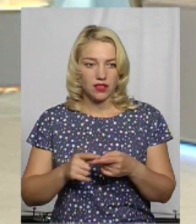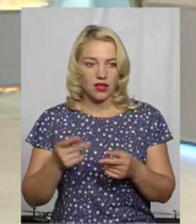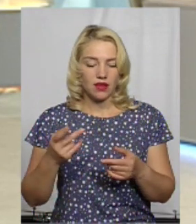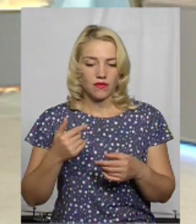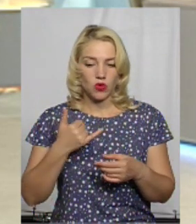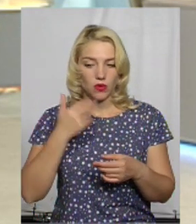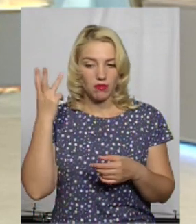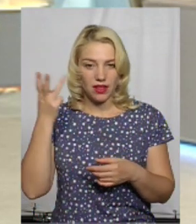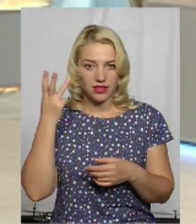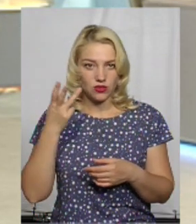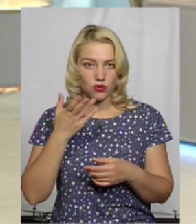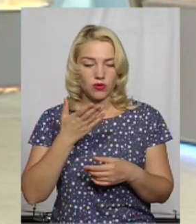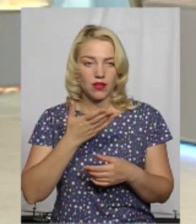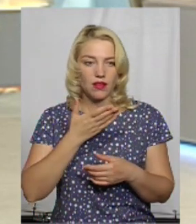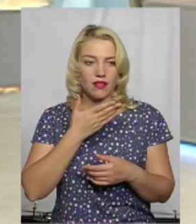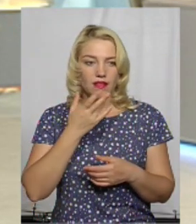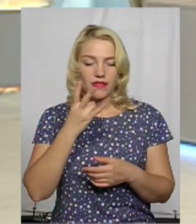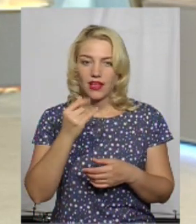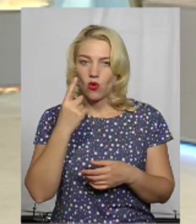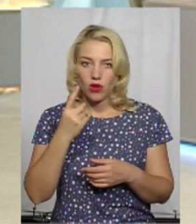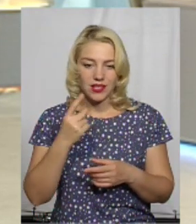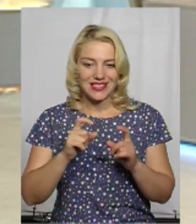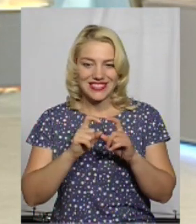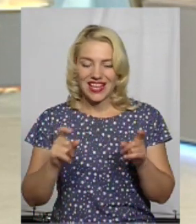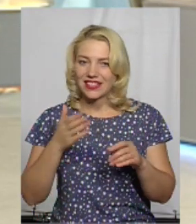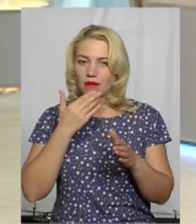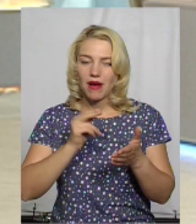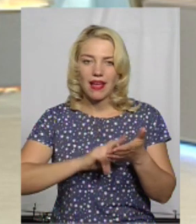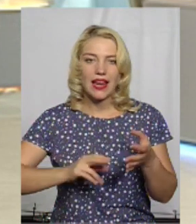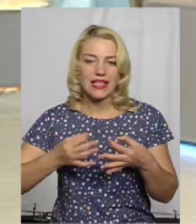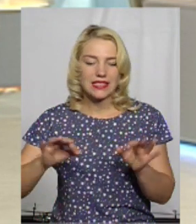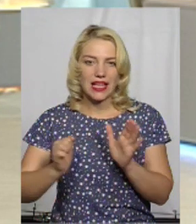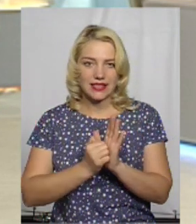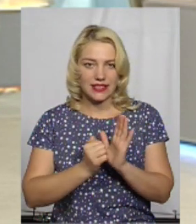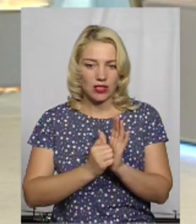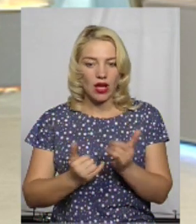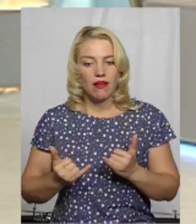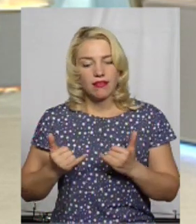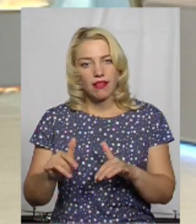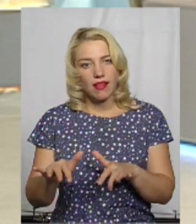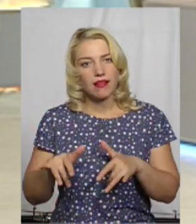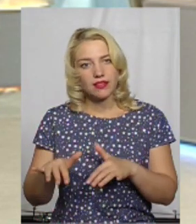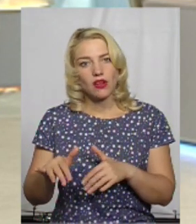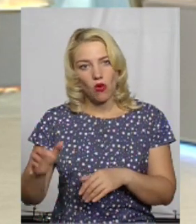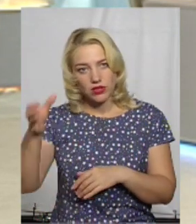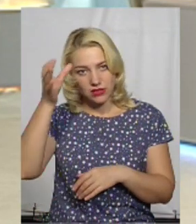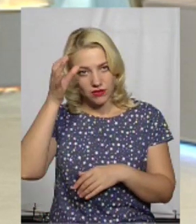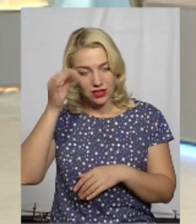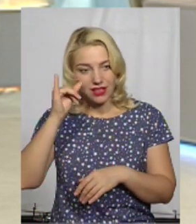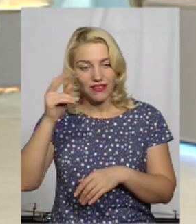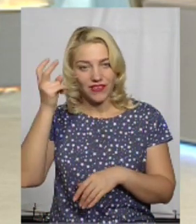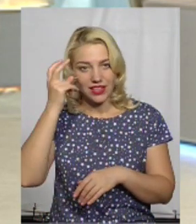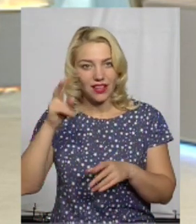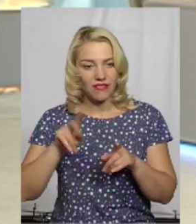на надання дистанційної освіти. В області також жоден заклад. Є таких кілька закладів в Києві. І